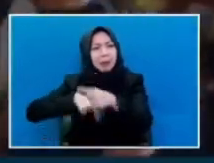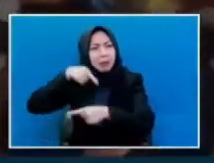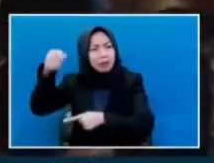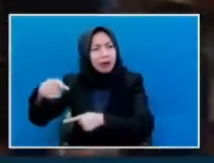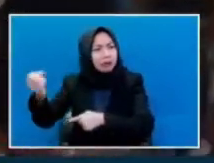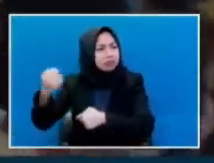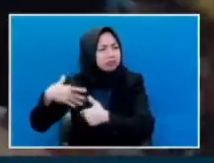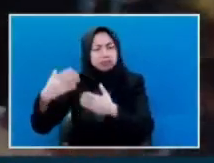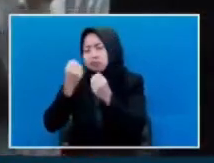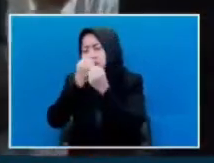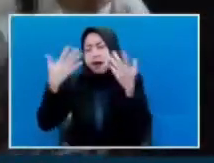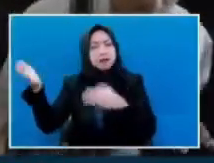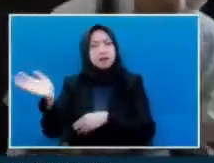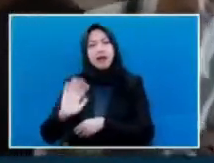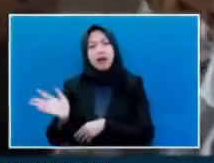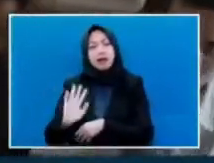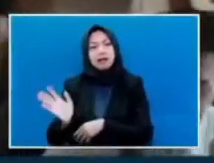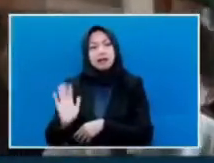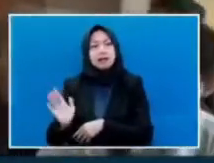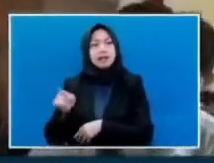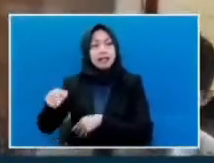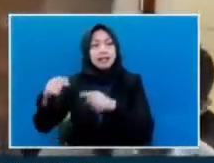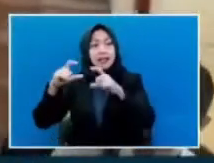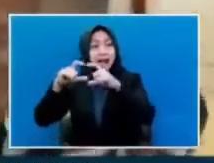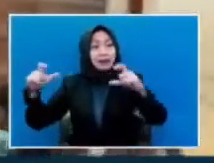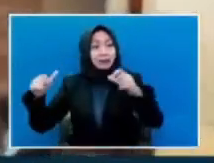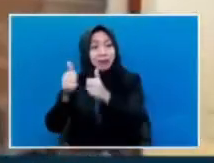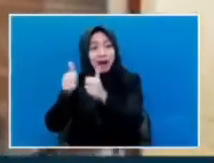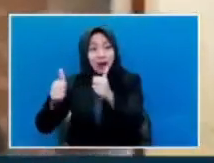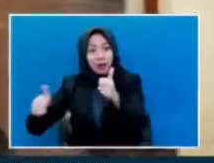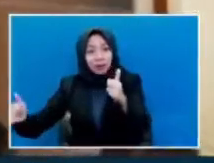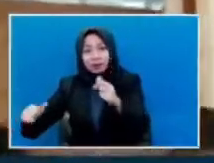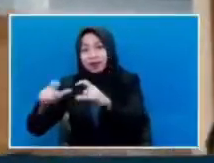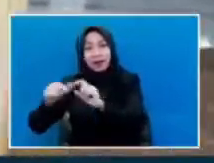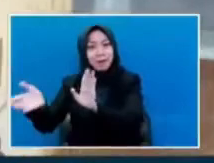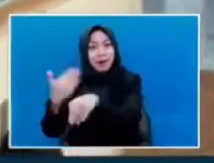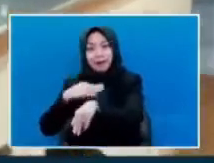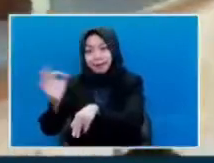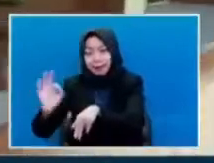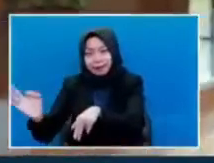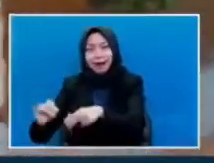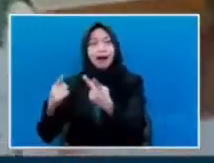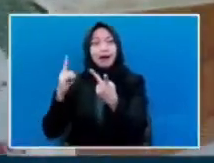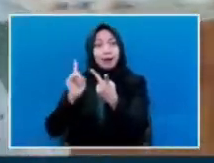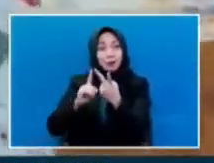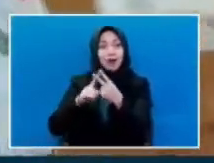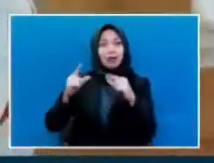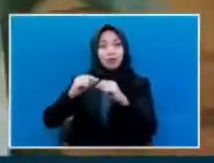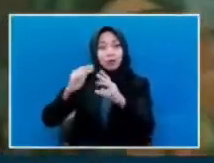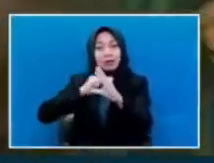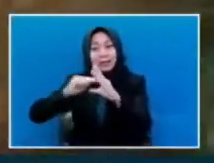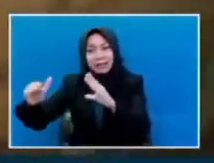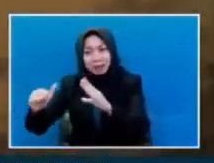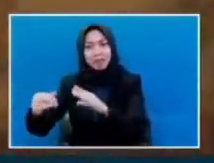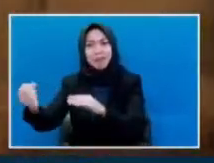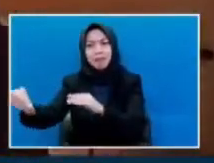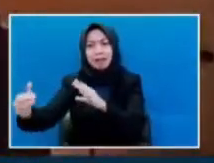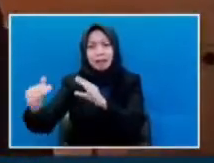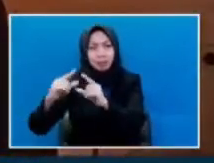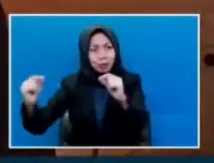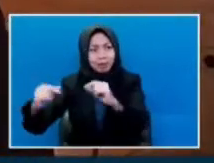jelasan jangankan mengembalikan KTA membalas surat DPC pun tak dilakukan Gibran Saya